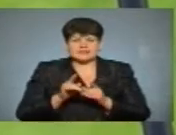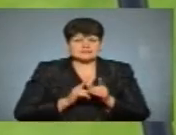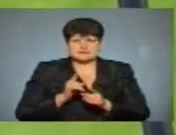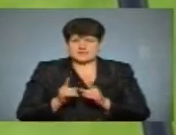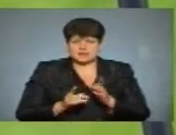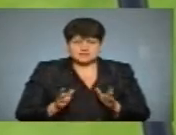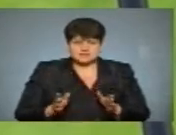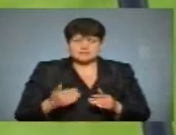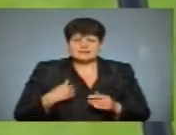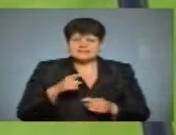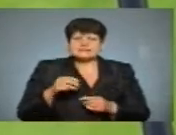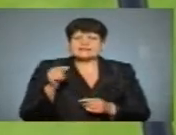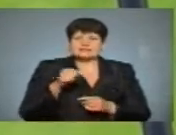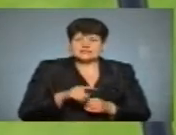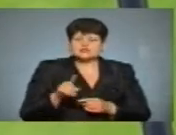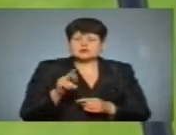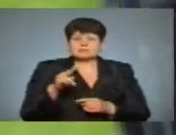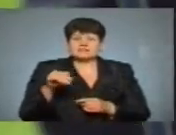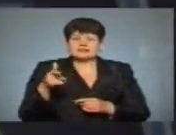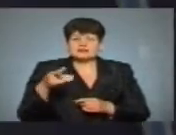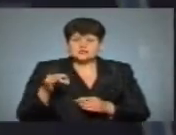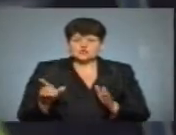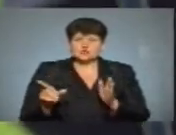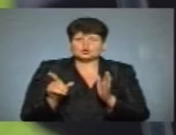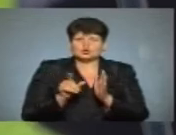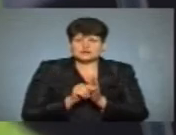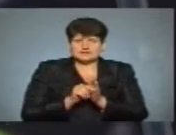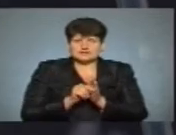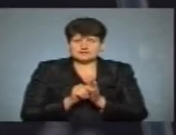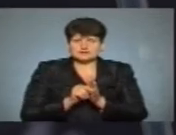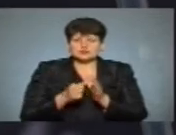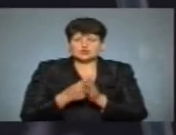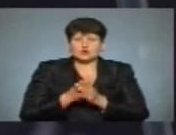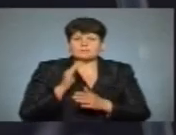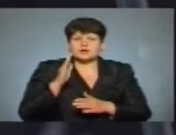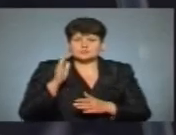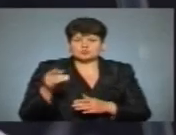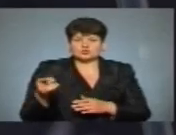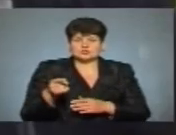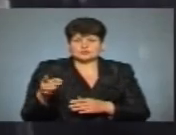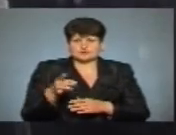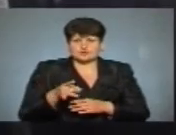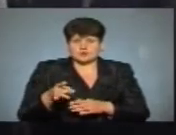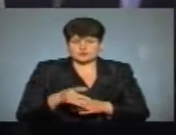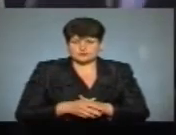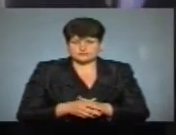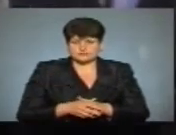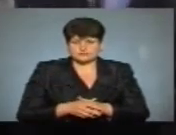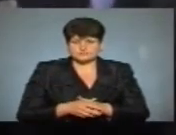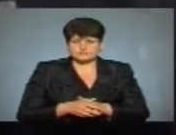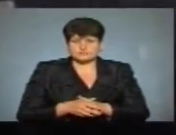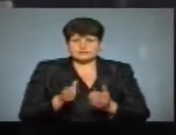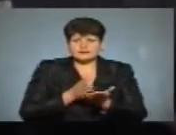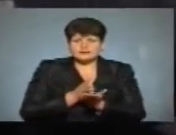Ми за те, щоб Підгаєччину доєднали до майбутнього Тернопільського району. Логістично